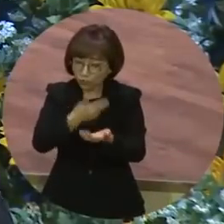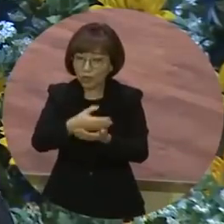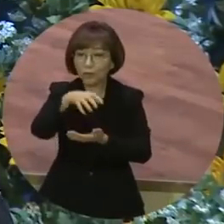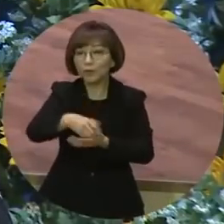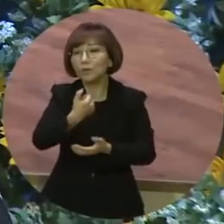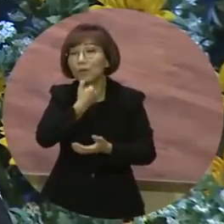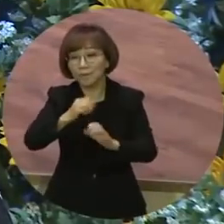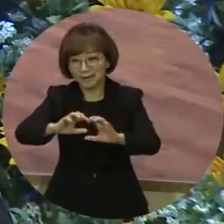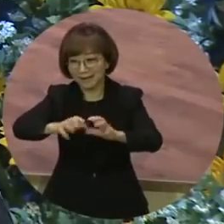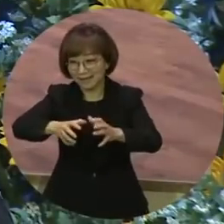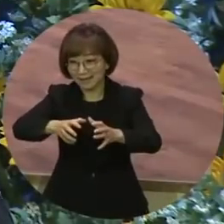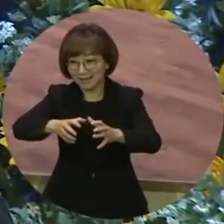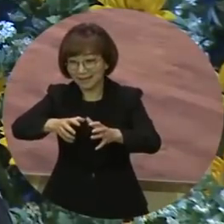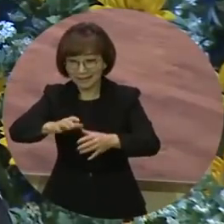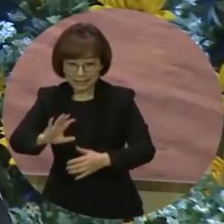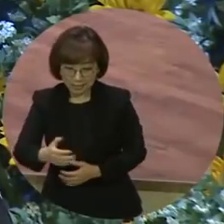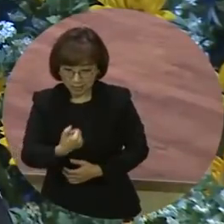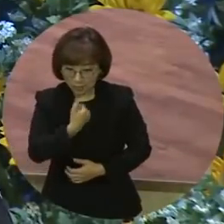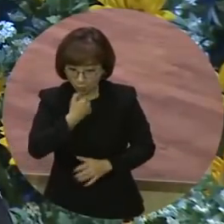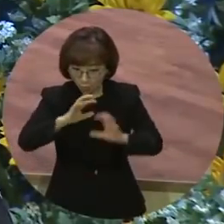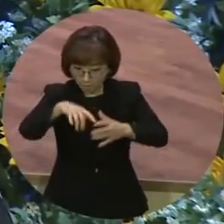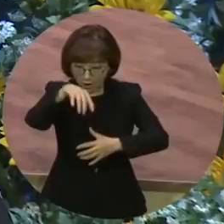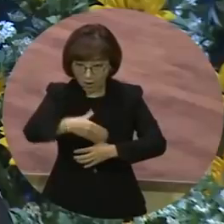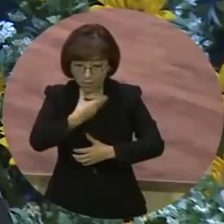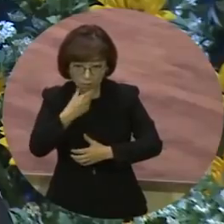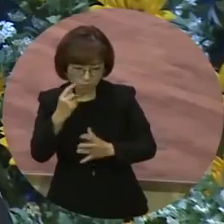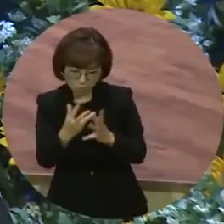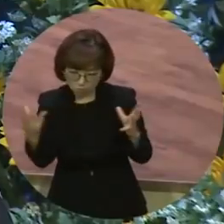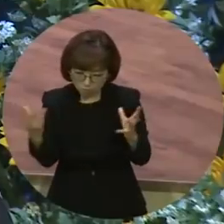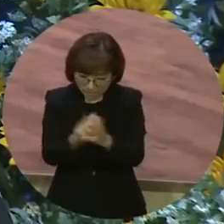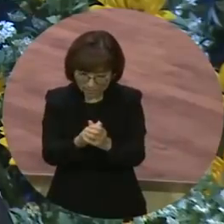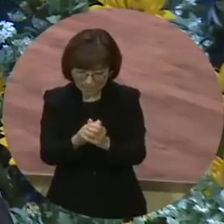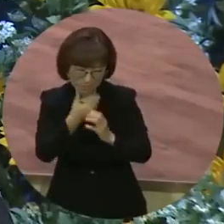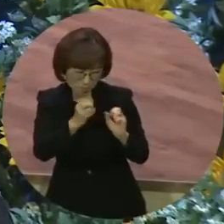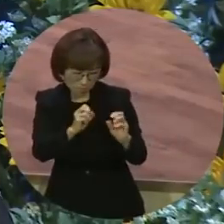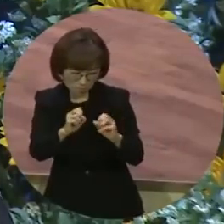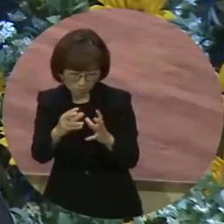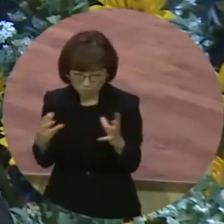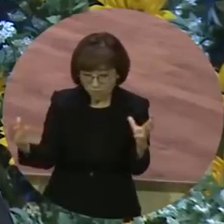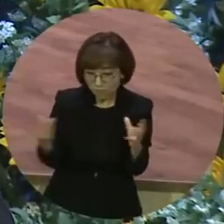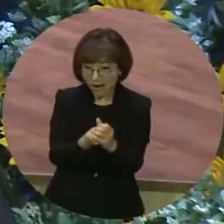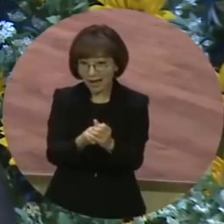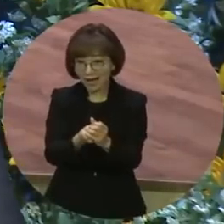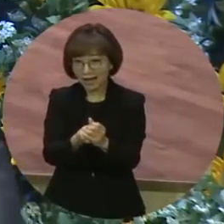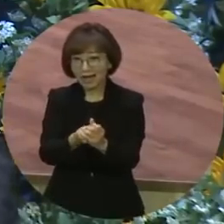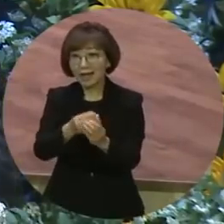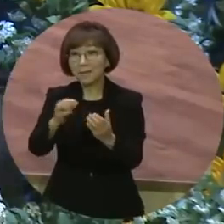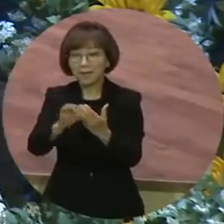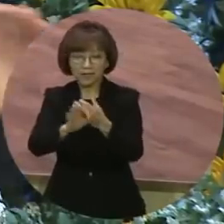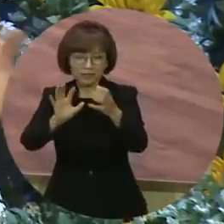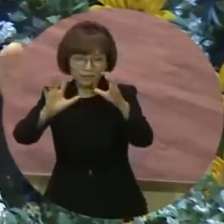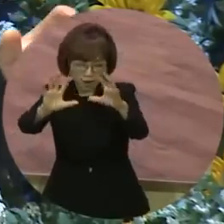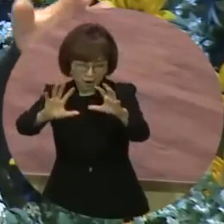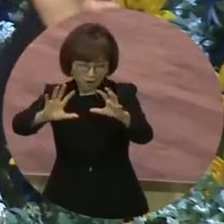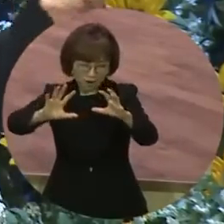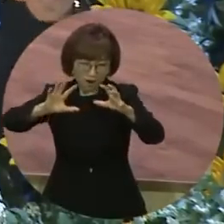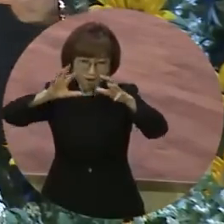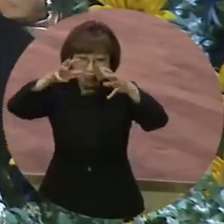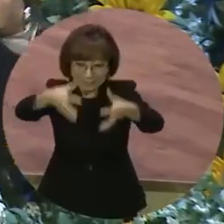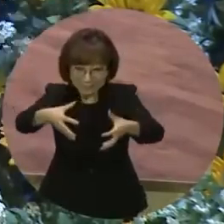만약에 이 로마가 복음화된다면, 로마의 복음이 확산된다면, 그야말로 전 세계